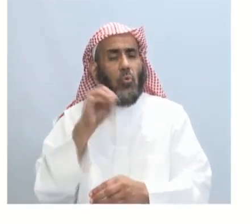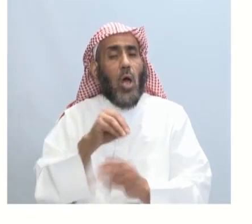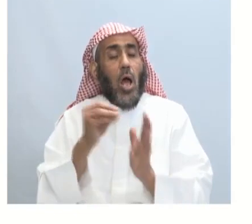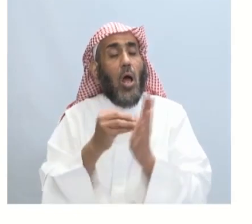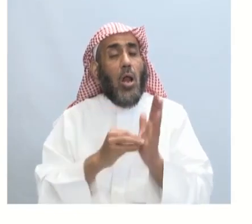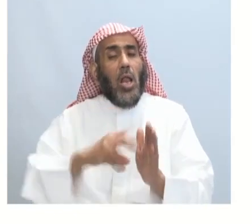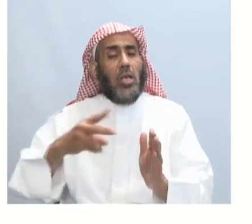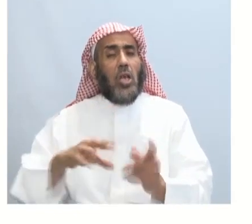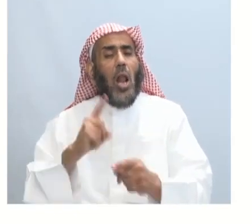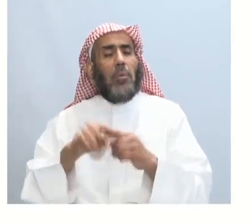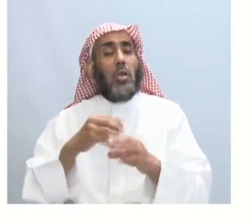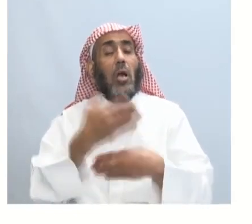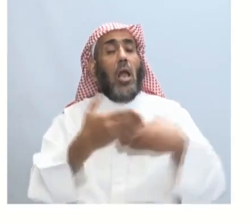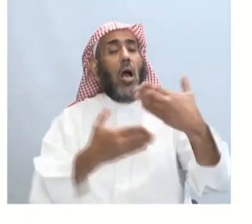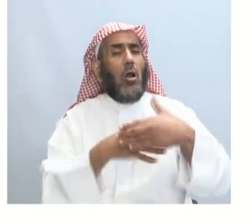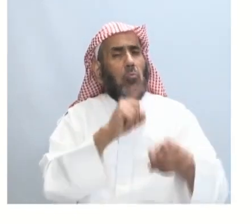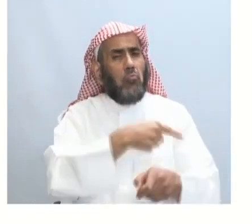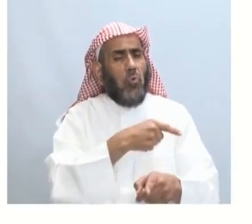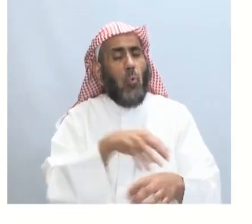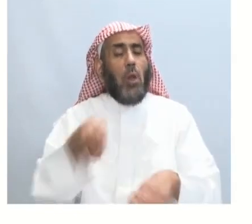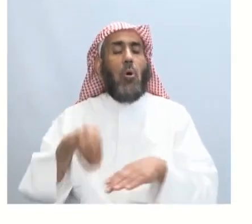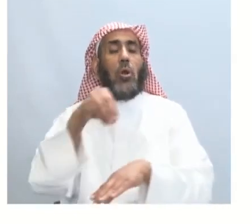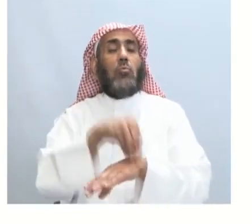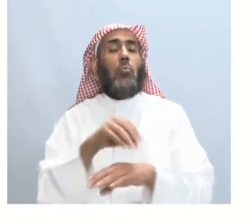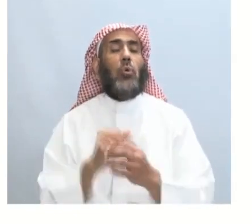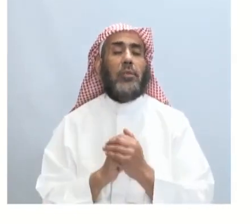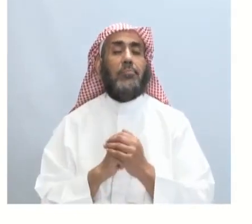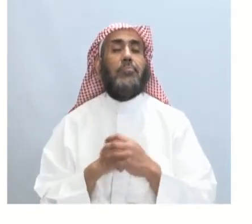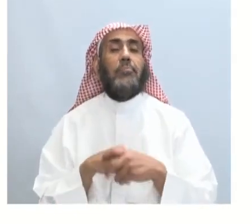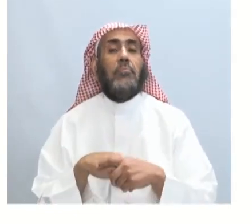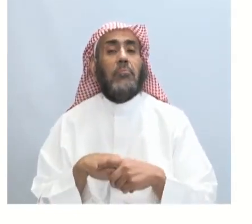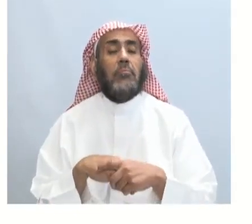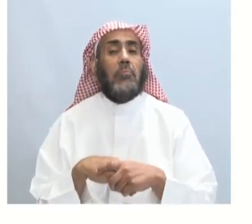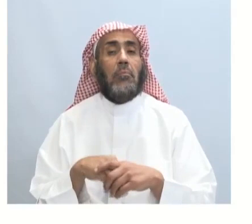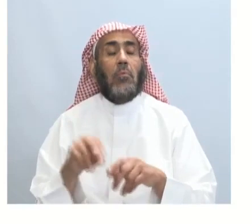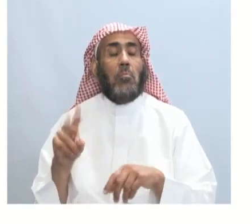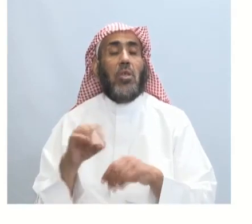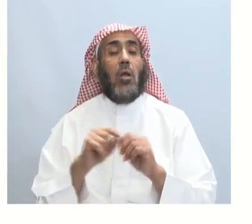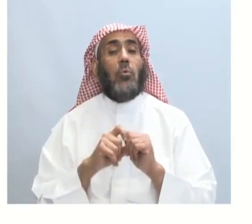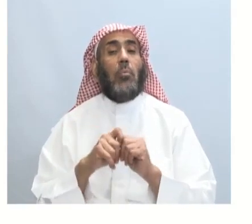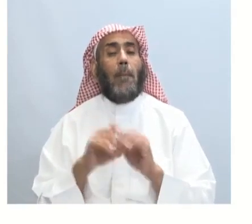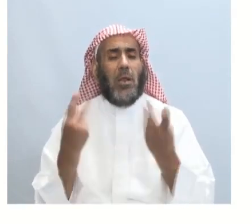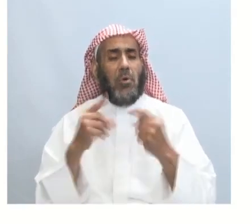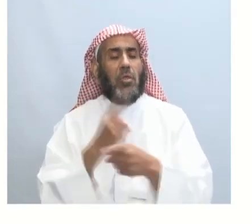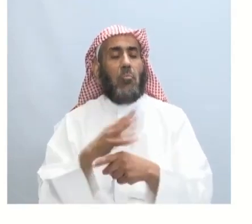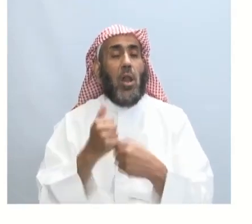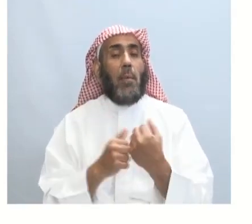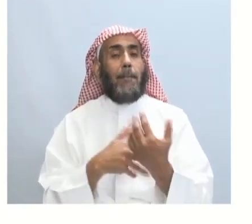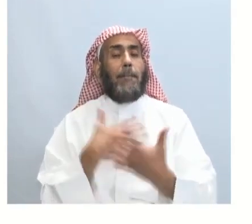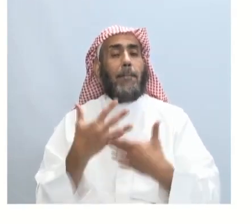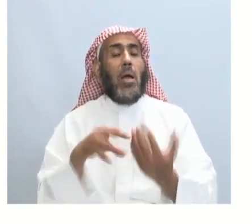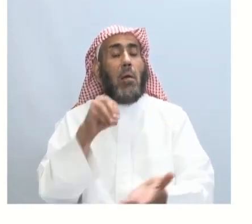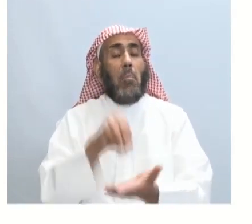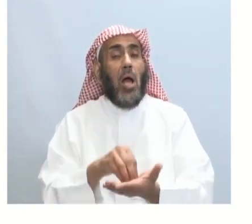الاشياء الماديه كالعقارات و والمنقولات كالعقارات والمنقولات ومثاله من يمثل لنا